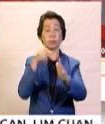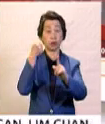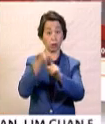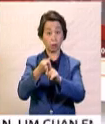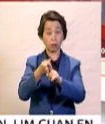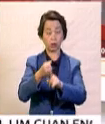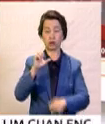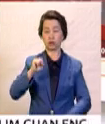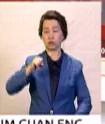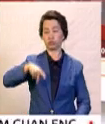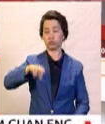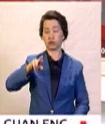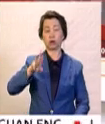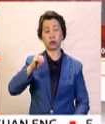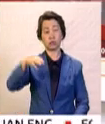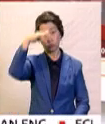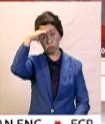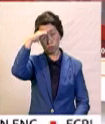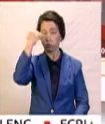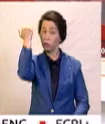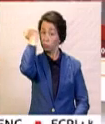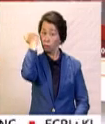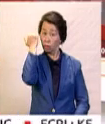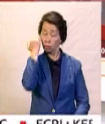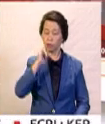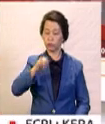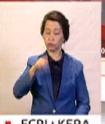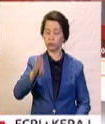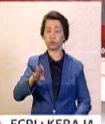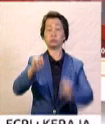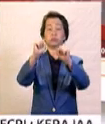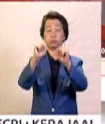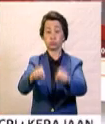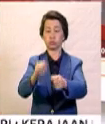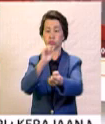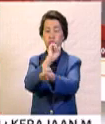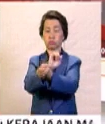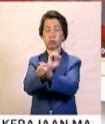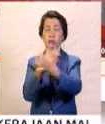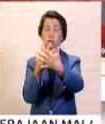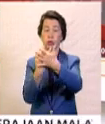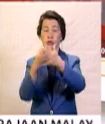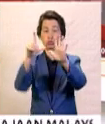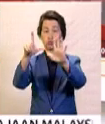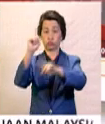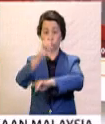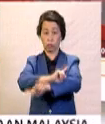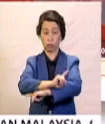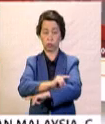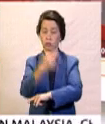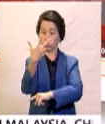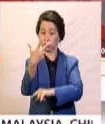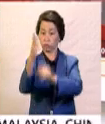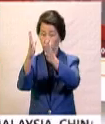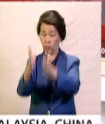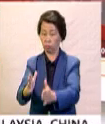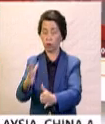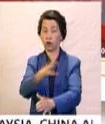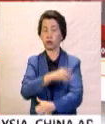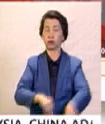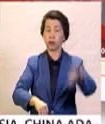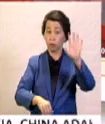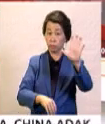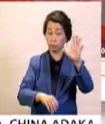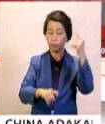Dato' Azmi Alias memaklumkan Mahkamah Magistrik Johor Baru membenarkan tahanan reman 7 hari terhadap 3 suspek dan